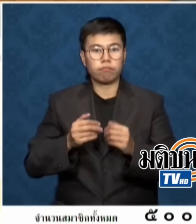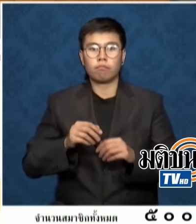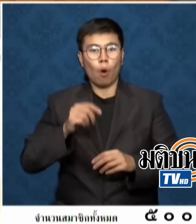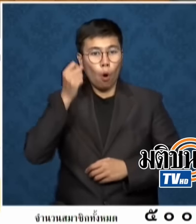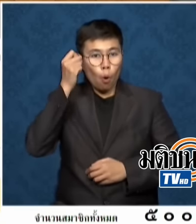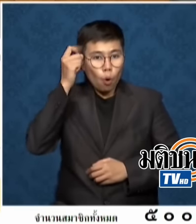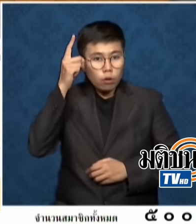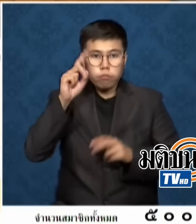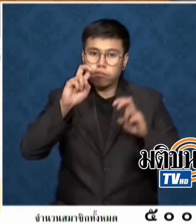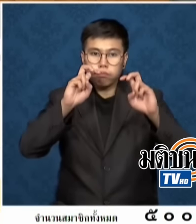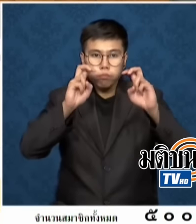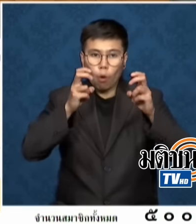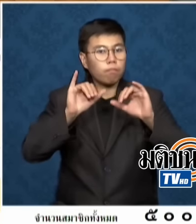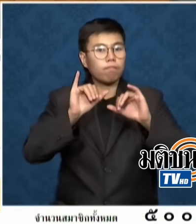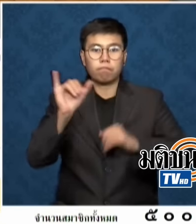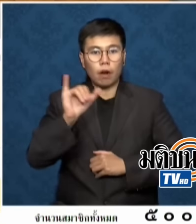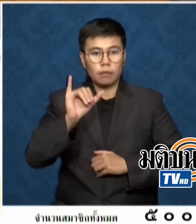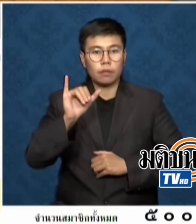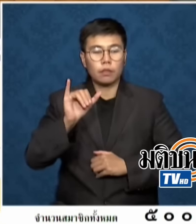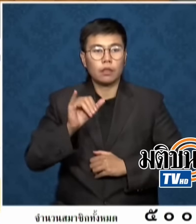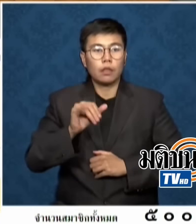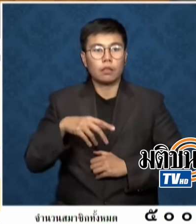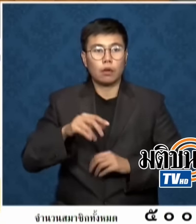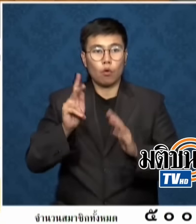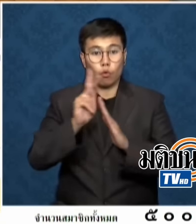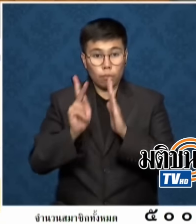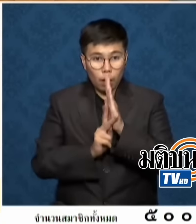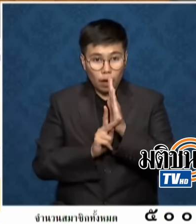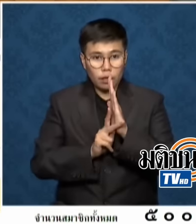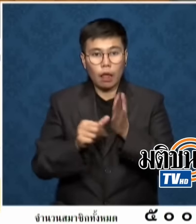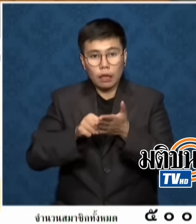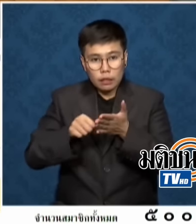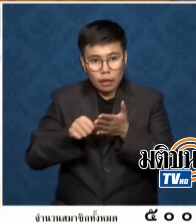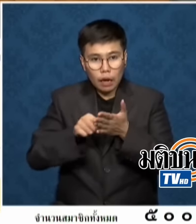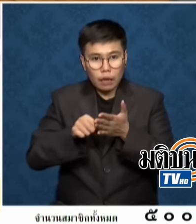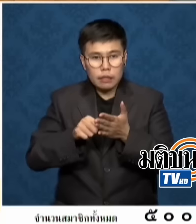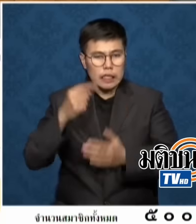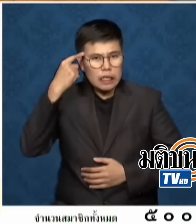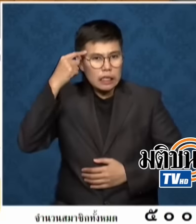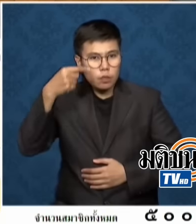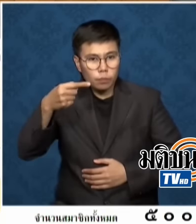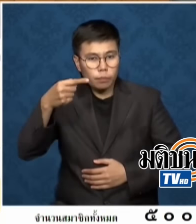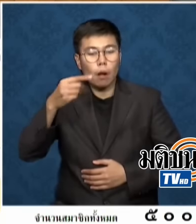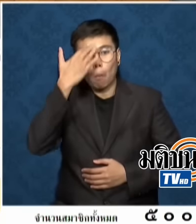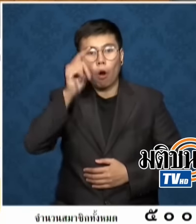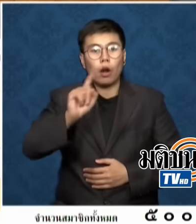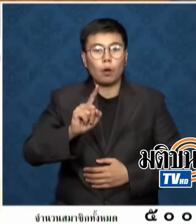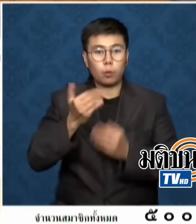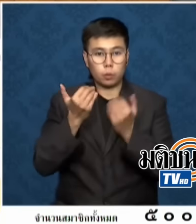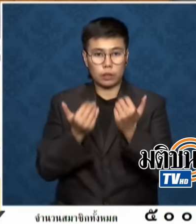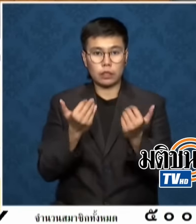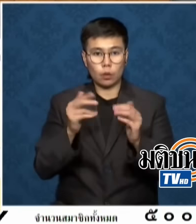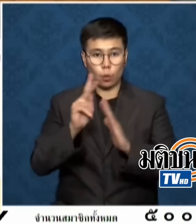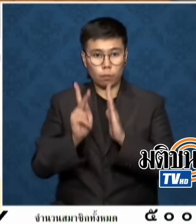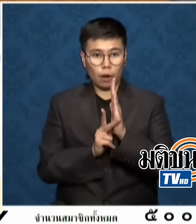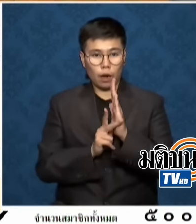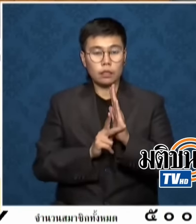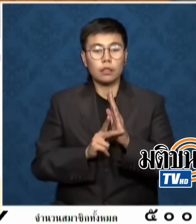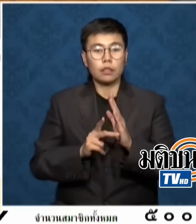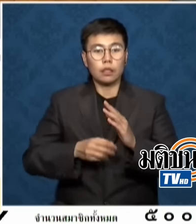จกับผู้ที่ไม่เข้าใจเราไม่สามารถจะใช้กฎหมายในการแก้ไขอคติได้เพราะฉะนั้นถึงบอกค่ะวันนี้กฎหมายที่เราพูดถึ